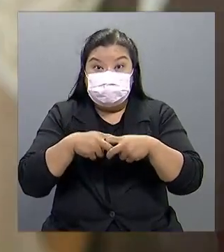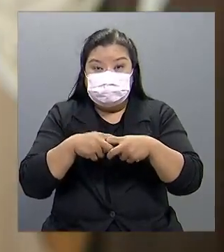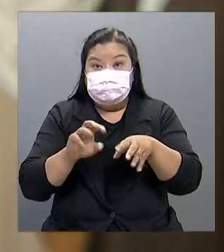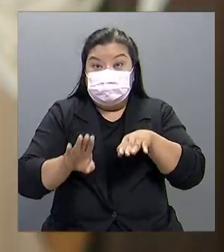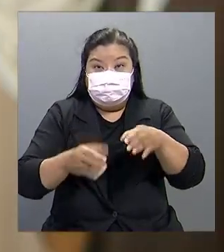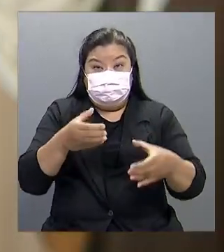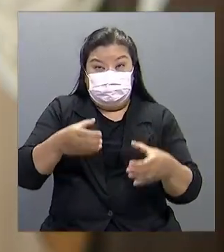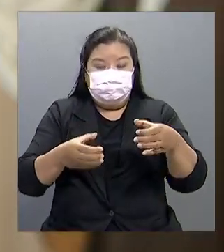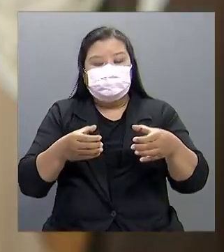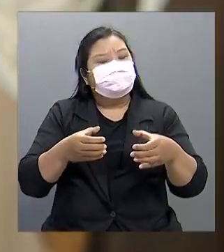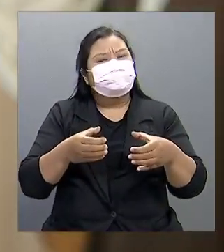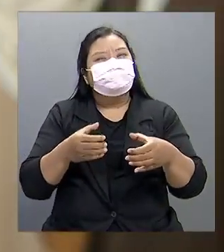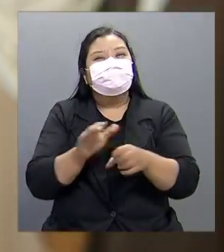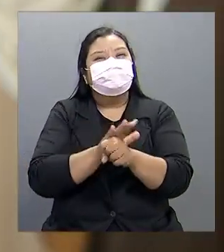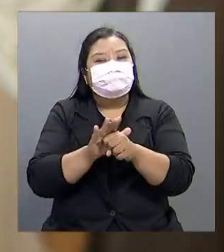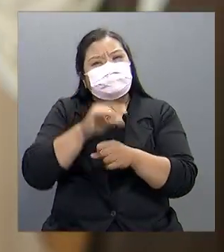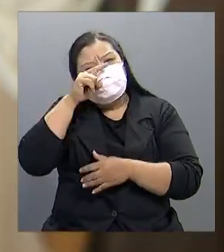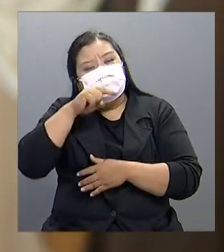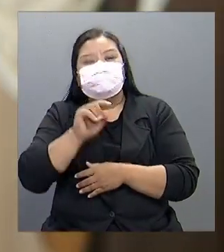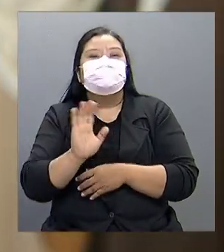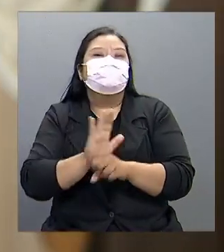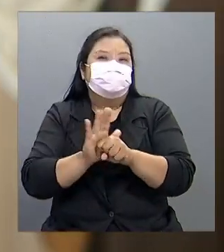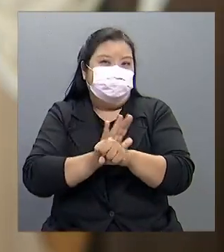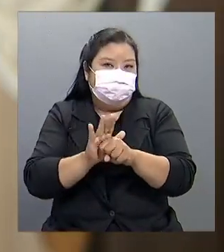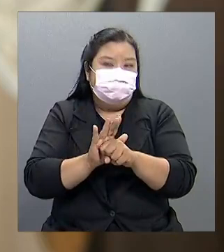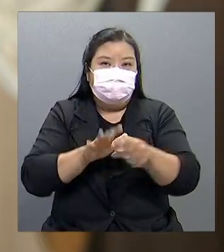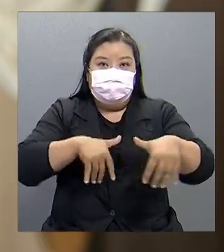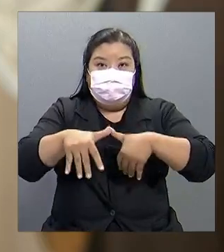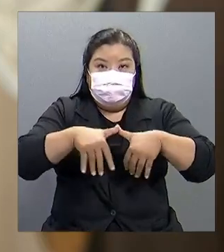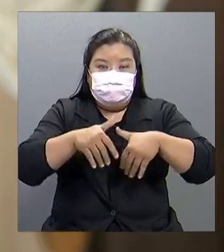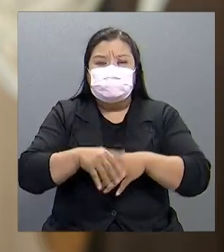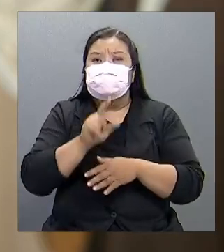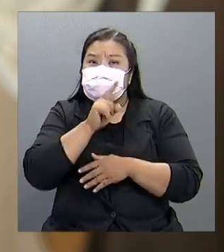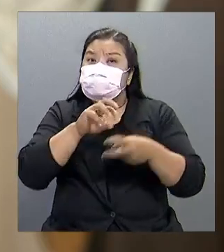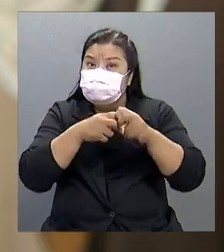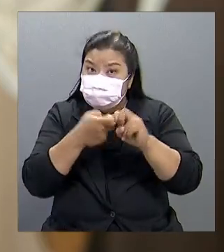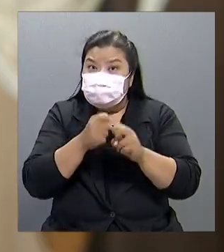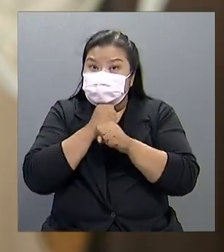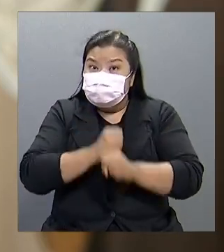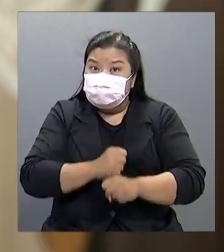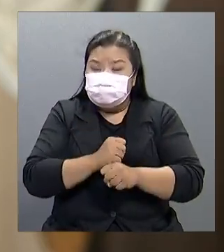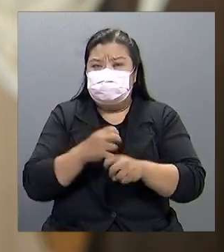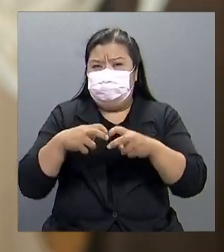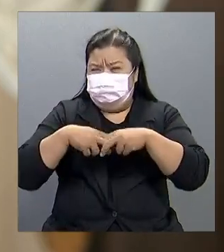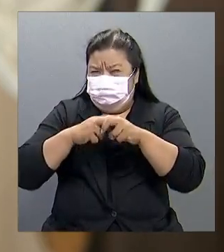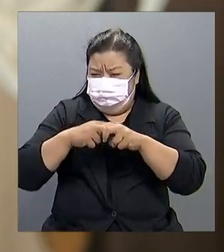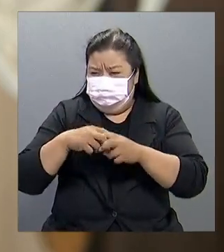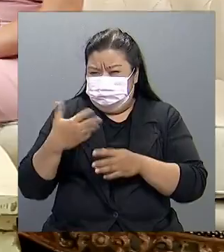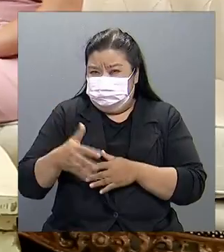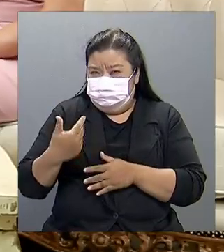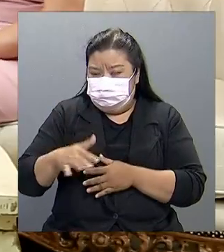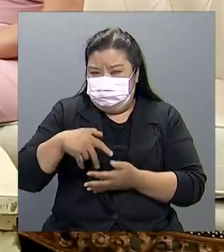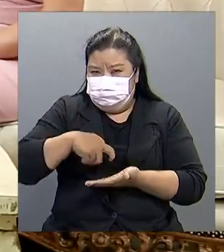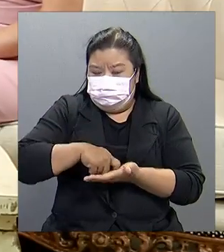และสาเหตุหลักๆที่ทำให้ผู้สูงอายุมีปัญหาเรื่องของกระดูกเวลาที่เรานั่งนานๆแล้วมันส่งผลกระทบกับกระดู